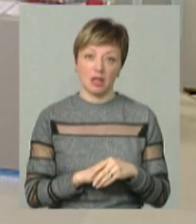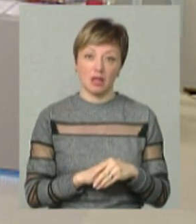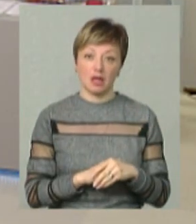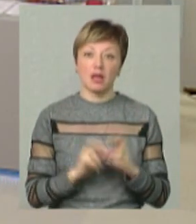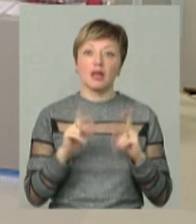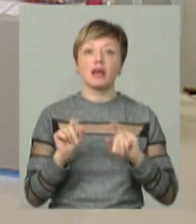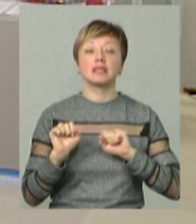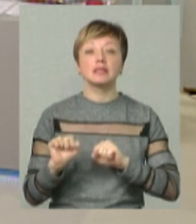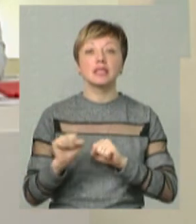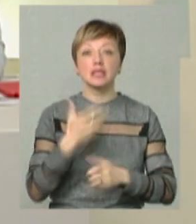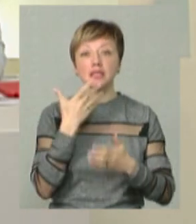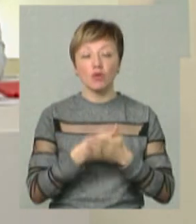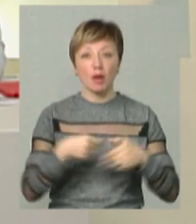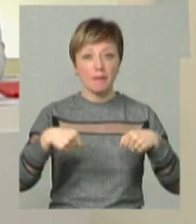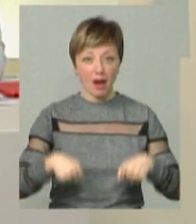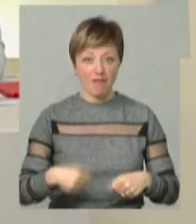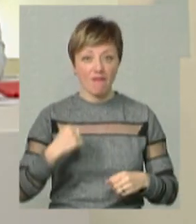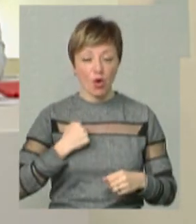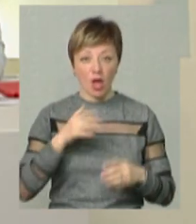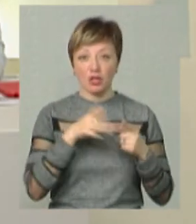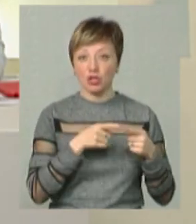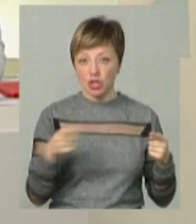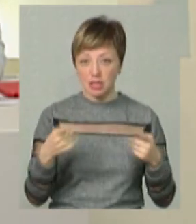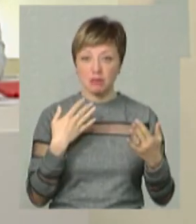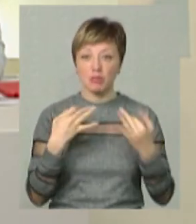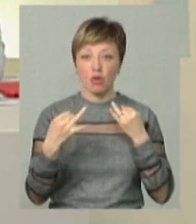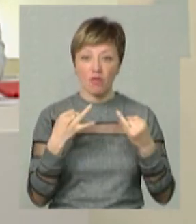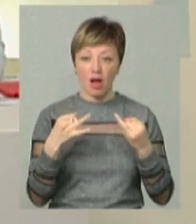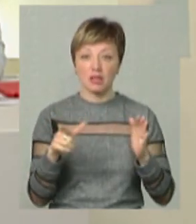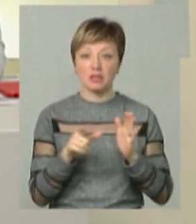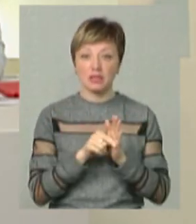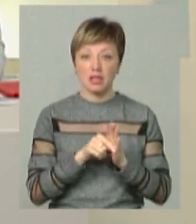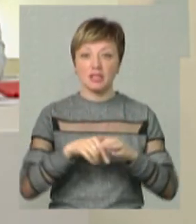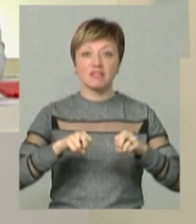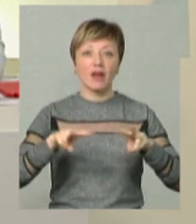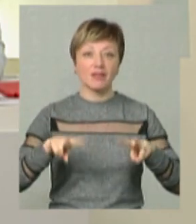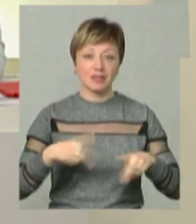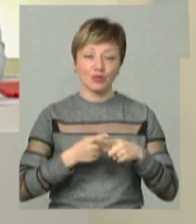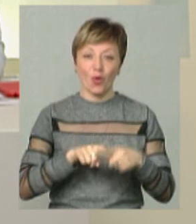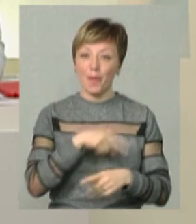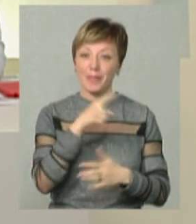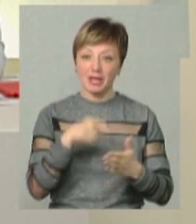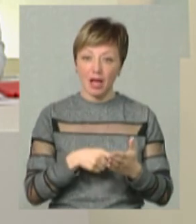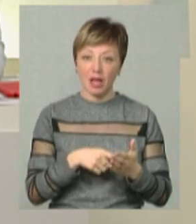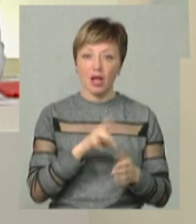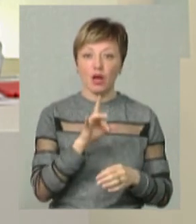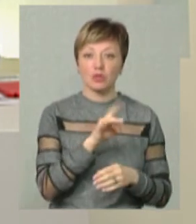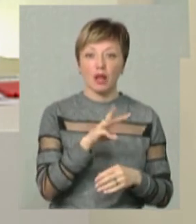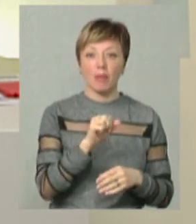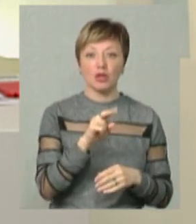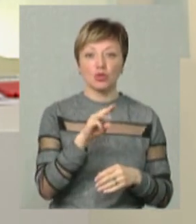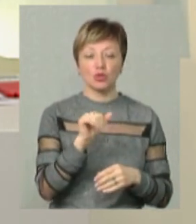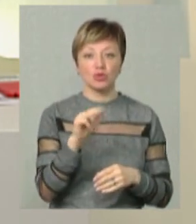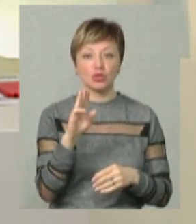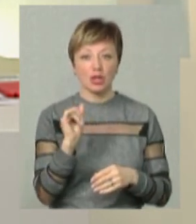Як захистити свої права у воєнний час? Ми спілкувалися із фахівчинями з цього питання, із Русланою Матущак та